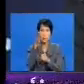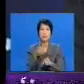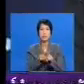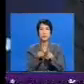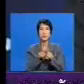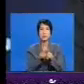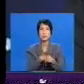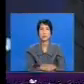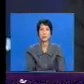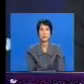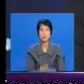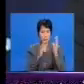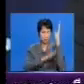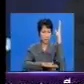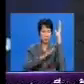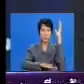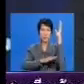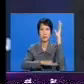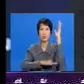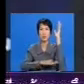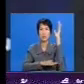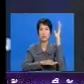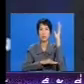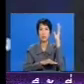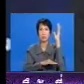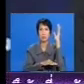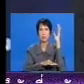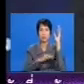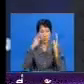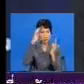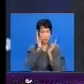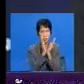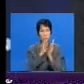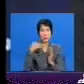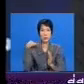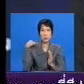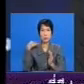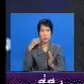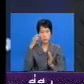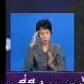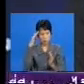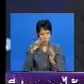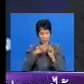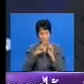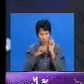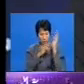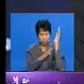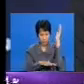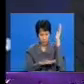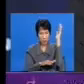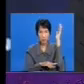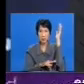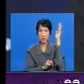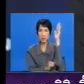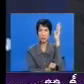ส่วนความเคลื่อนไหวในพื้นที่ภาคใต้นะคะเจ้าหน้าที่หลายฝ่ายในจังหวัดนราธิวาสระดมกำลังหลายร้อยนายค่ะเพื่อปิดล้อมตรวจคนพื้นที่เป้าหมายทั้ง13